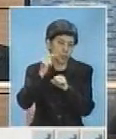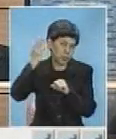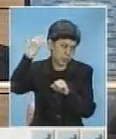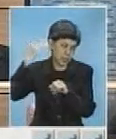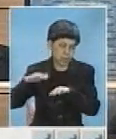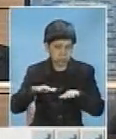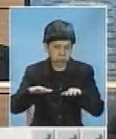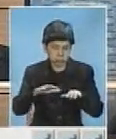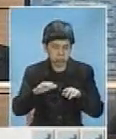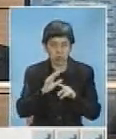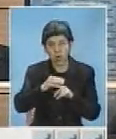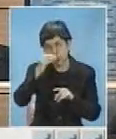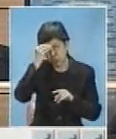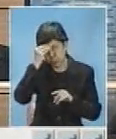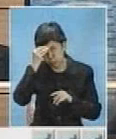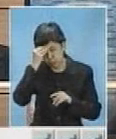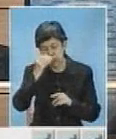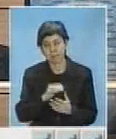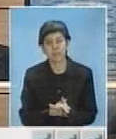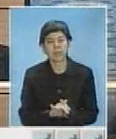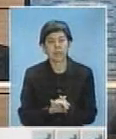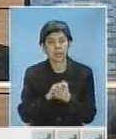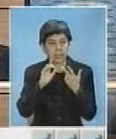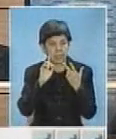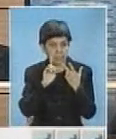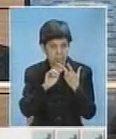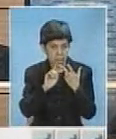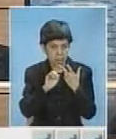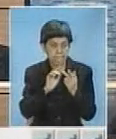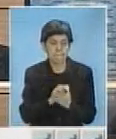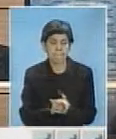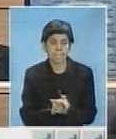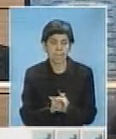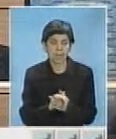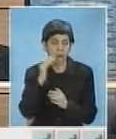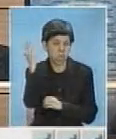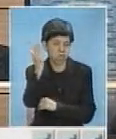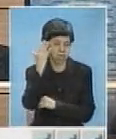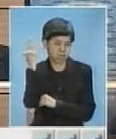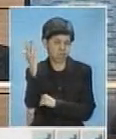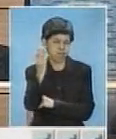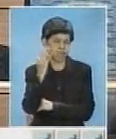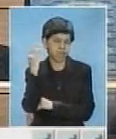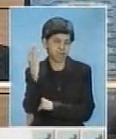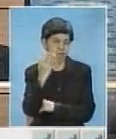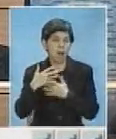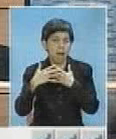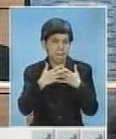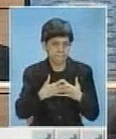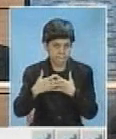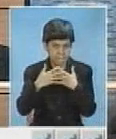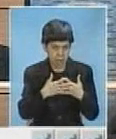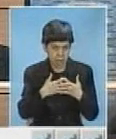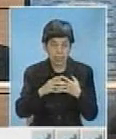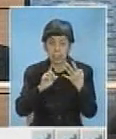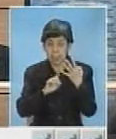ที่เกิดขึ้นที่โกเบประเทศญี่ปุ่นเช่นเดียวกันลำดับที่3ก็คือพายุคาทรีนาที่เกิดขึ้นที่สหรัฐอเมริกาและล